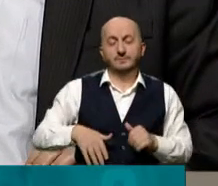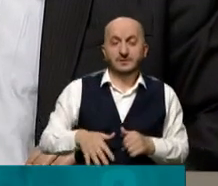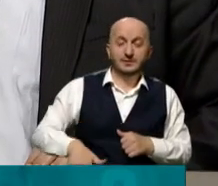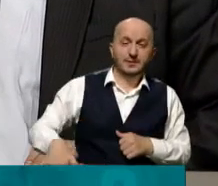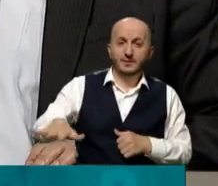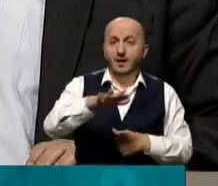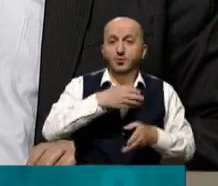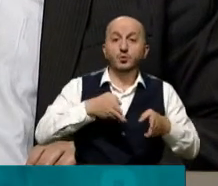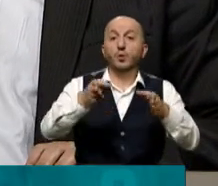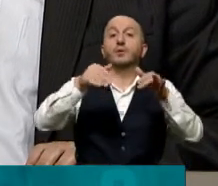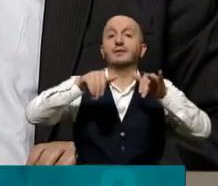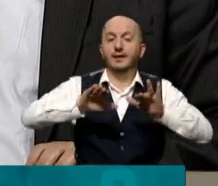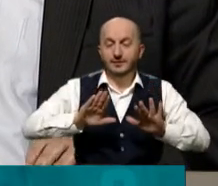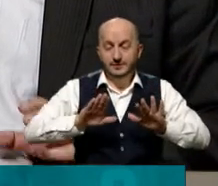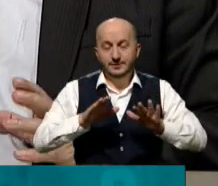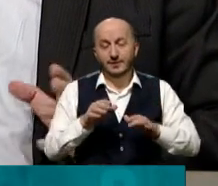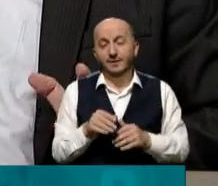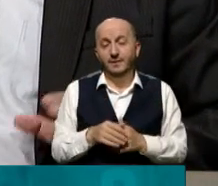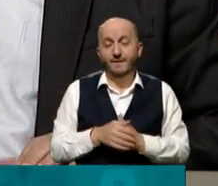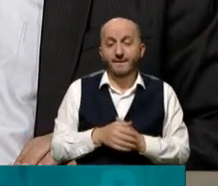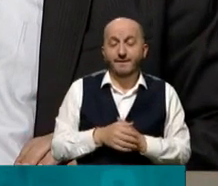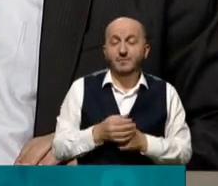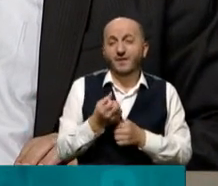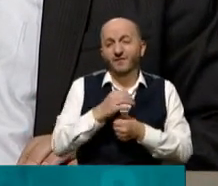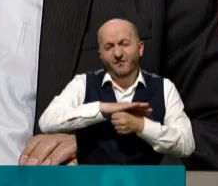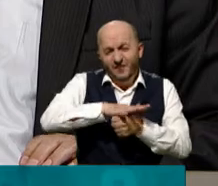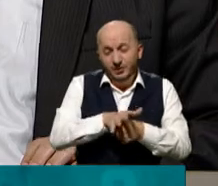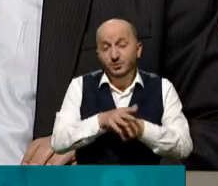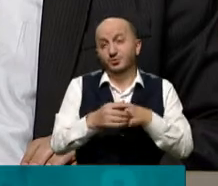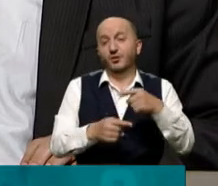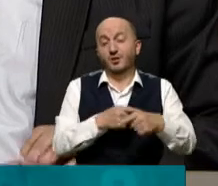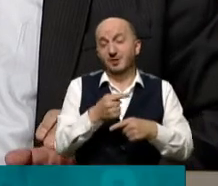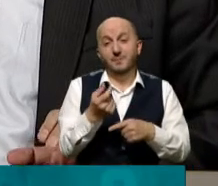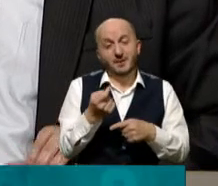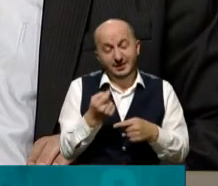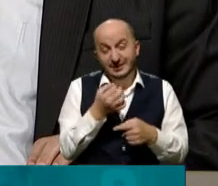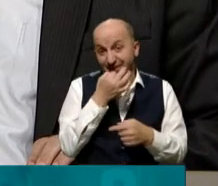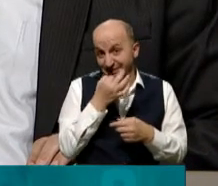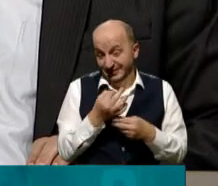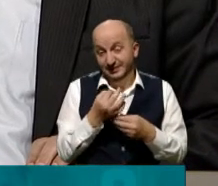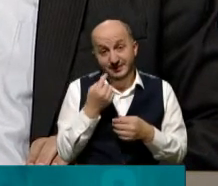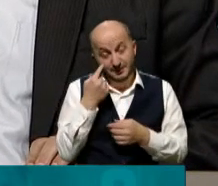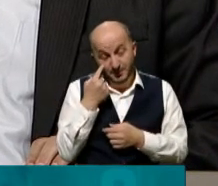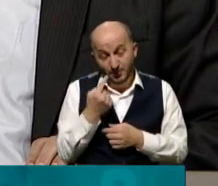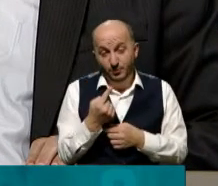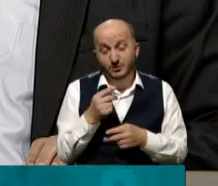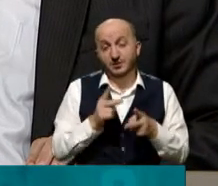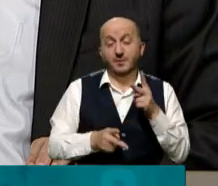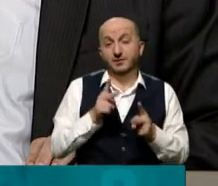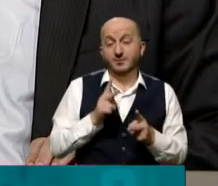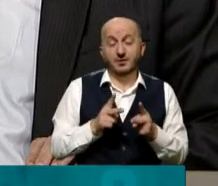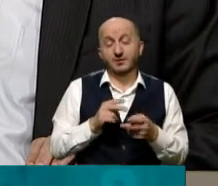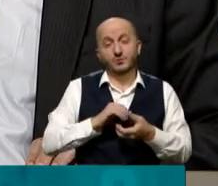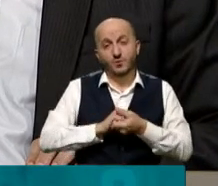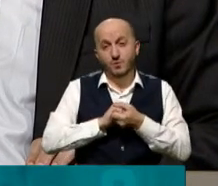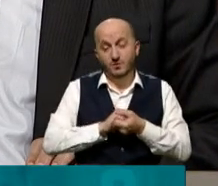Ama bütün bunlarda hakikaten işte bu salgın döneminde biraz daha böyle toleranslı bakıyoruz. Zaman zaman da bize